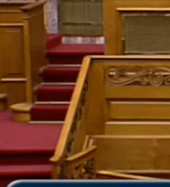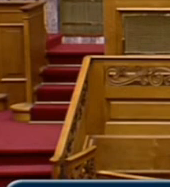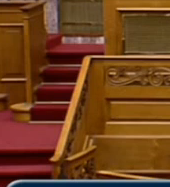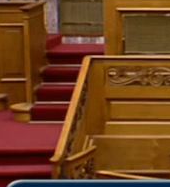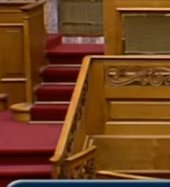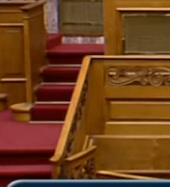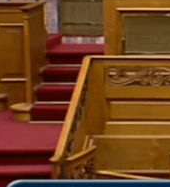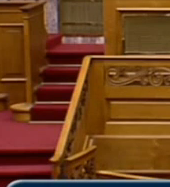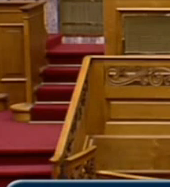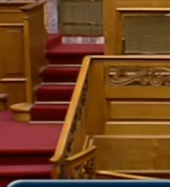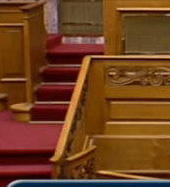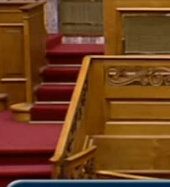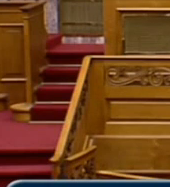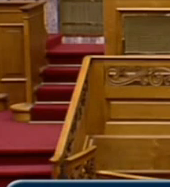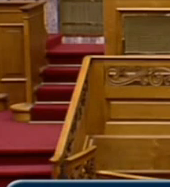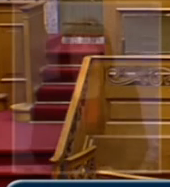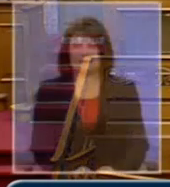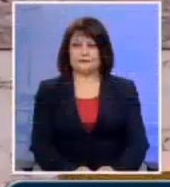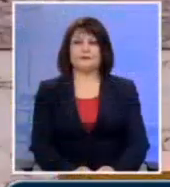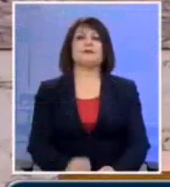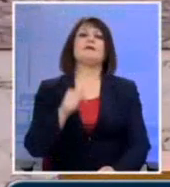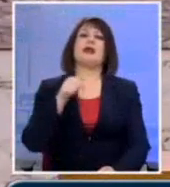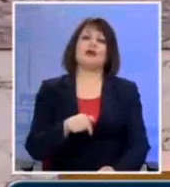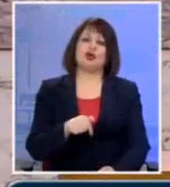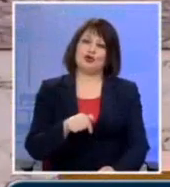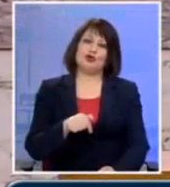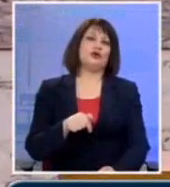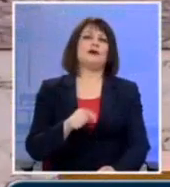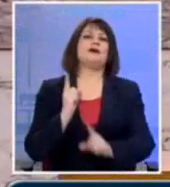Εισερχόμενοι τώρα στην ειδική ημερήσια